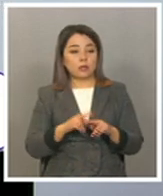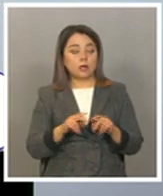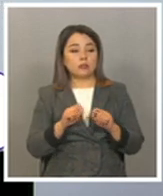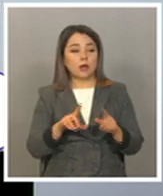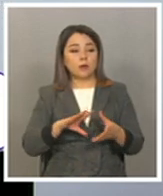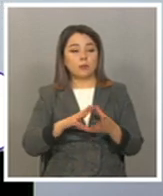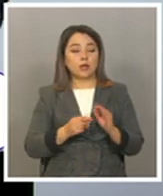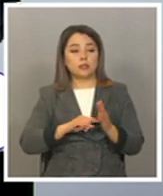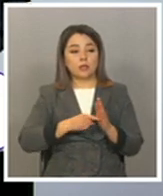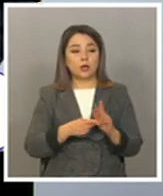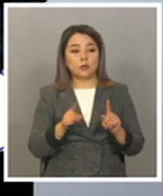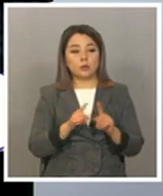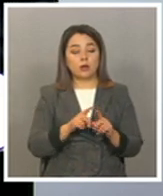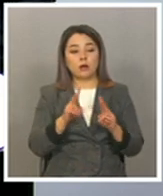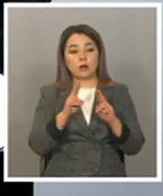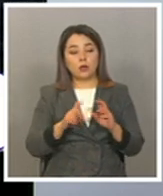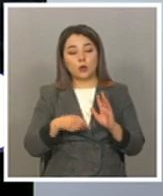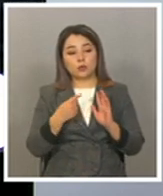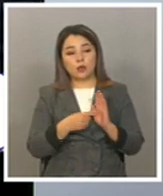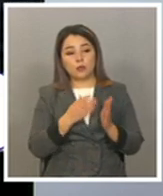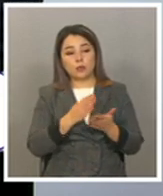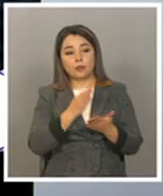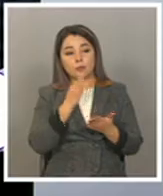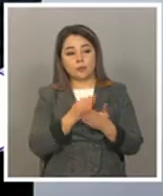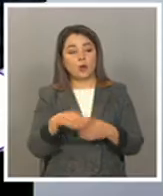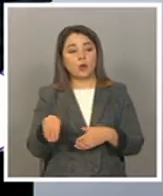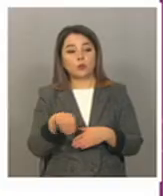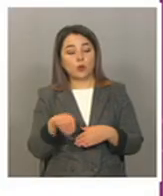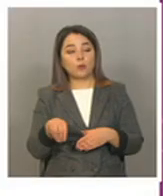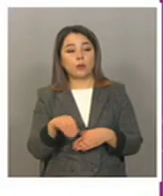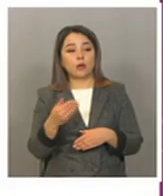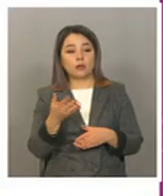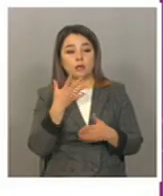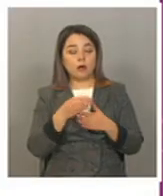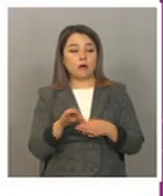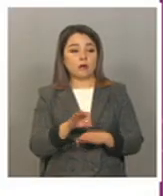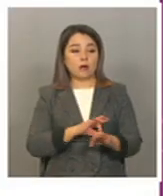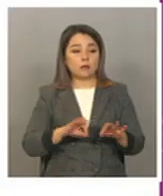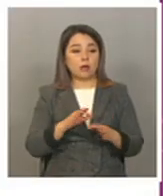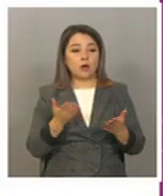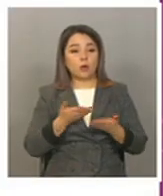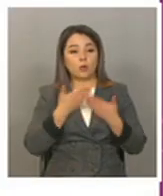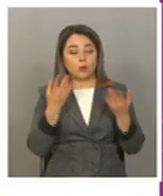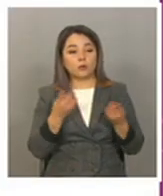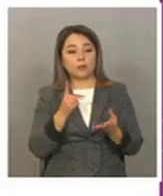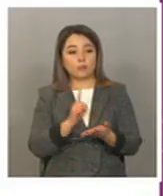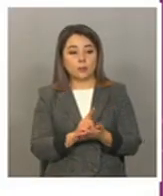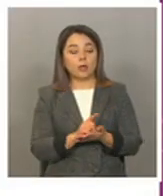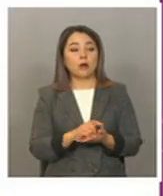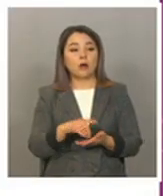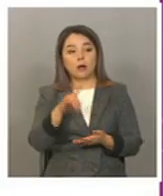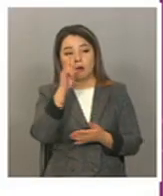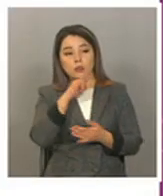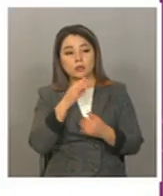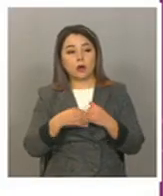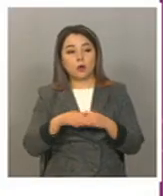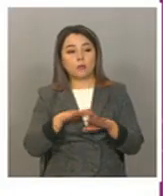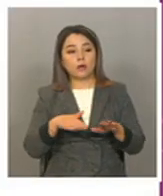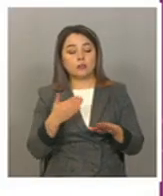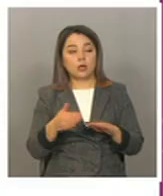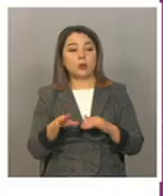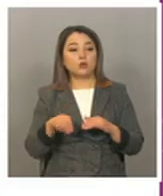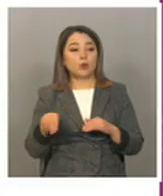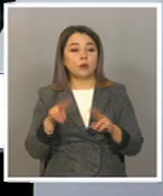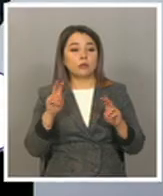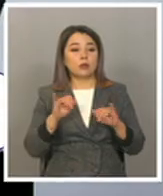мақсатына жету үшін қарастыратын сұрақтарымыз: топырақ картасын қалай оқу керек? Қазақстан аумағында топырақтың таралуы